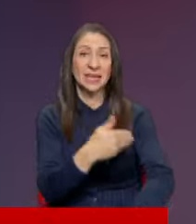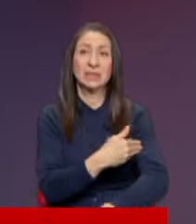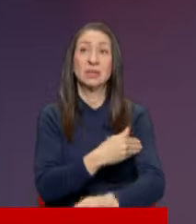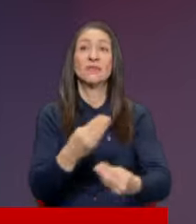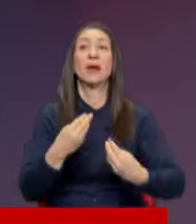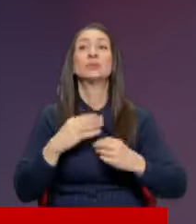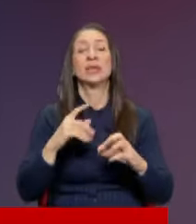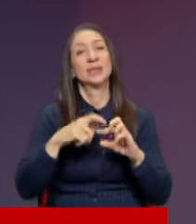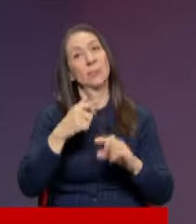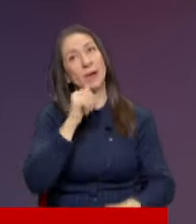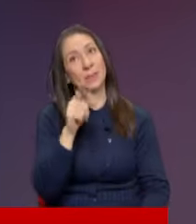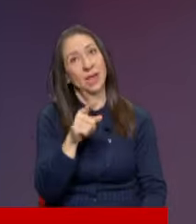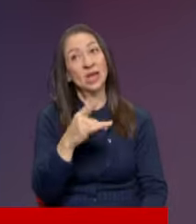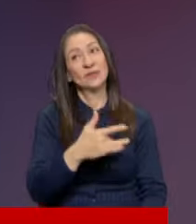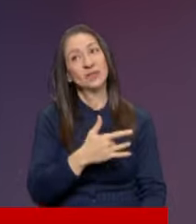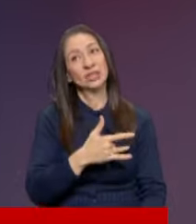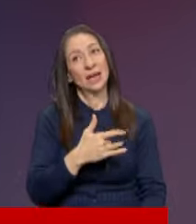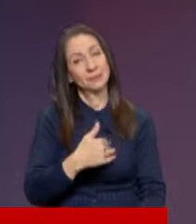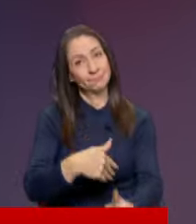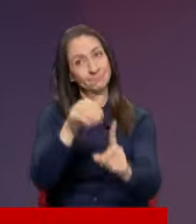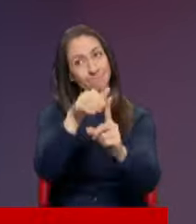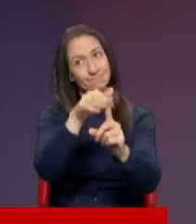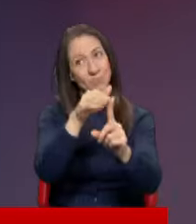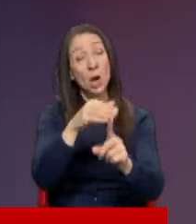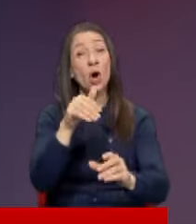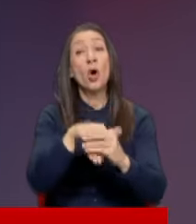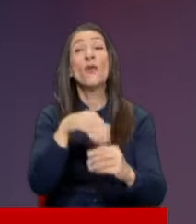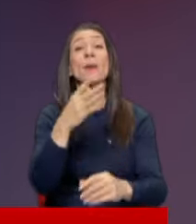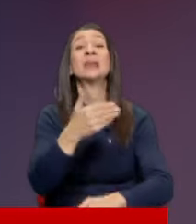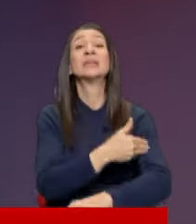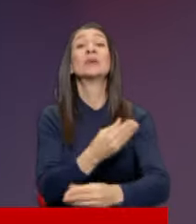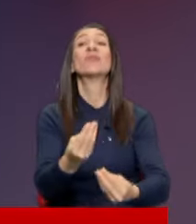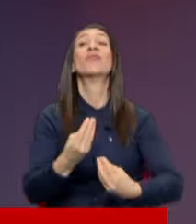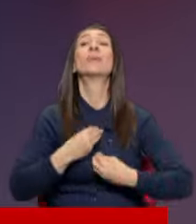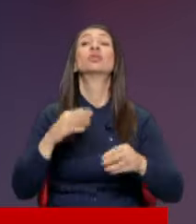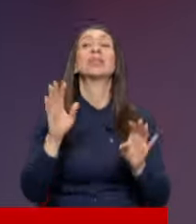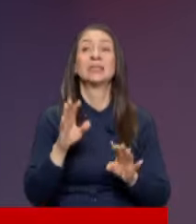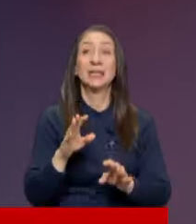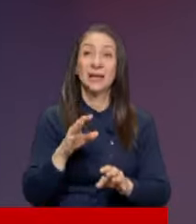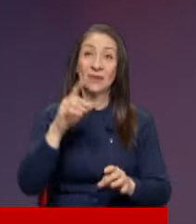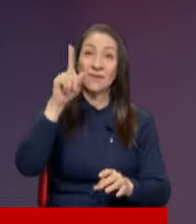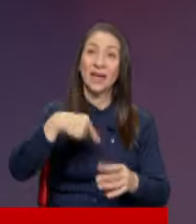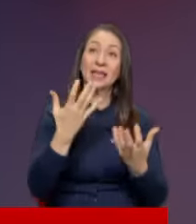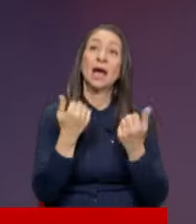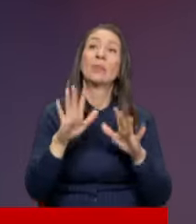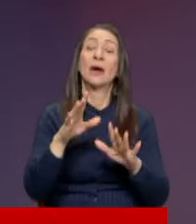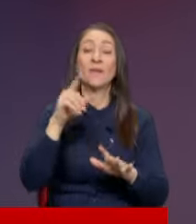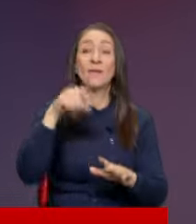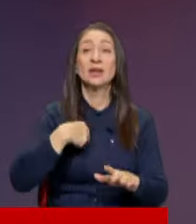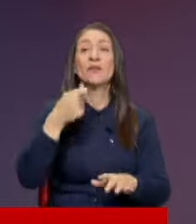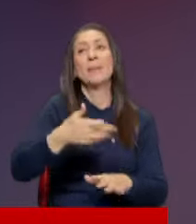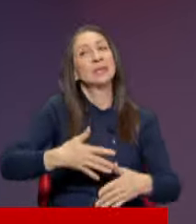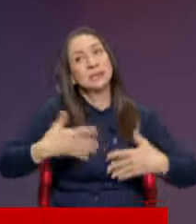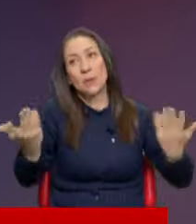vermeyeceksin Recep abi vicdanına sesleniyorum oy vermeyenlere hizmet götürmeyecek Sen vergi de alma vergi vermek